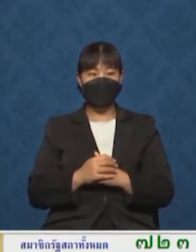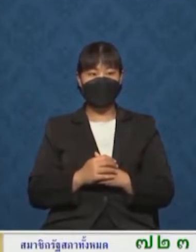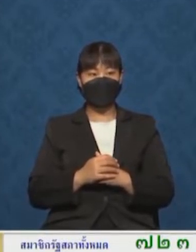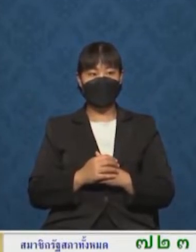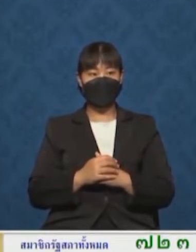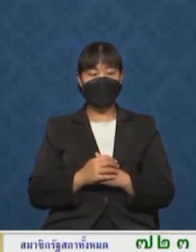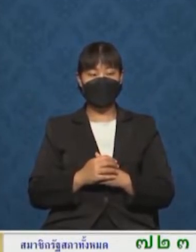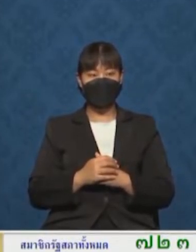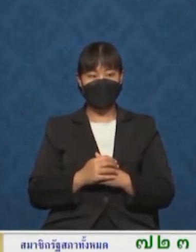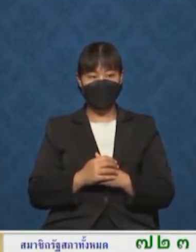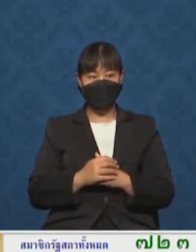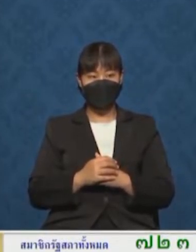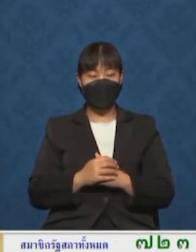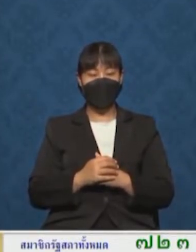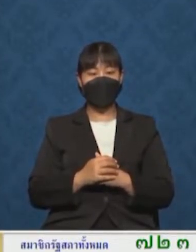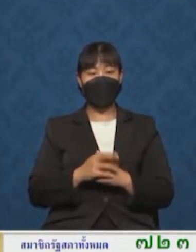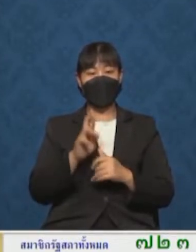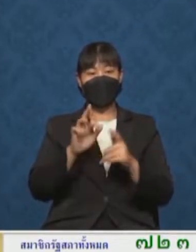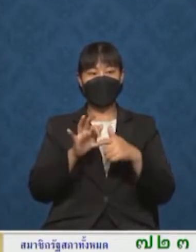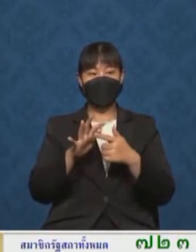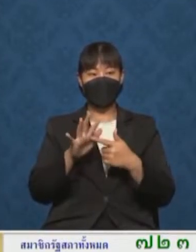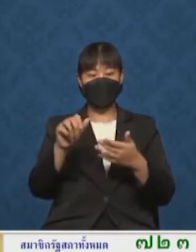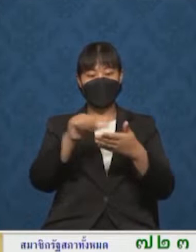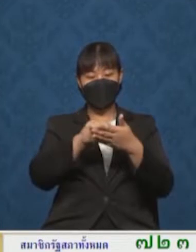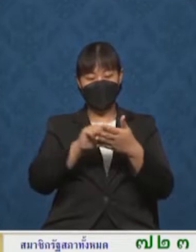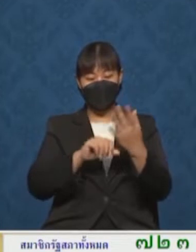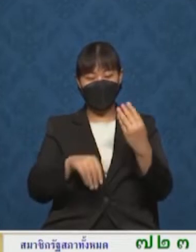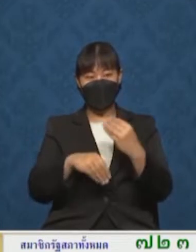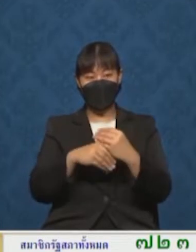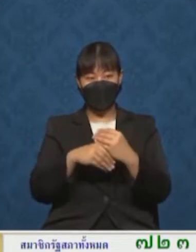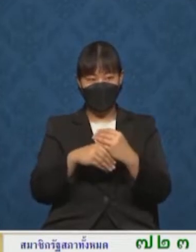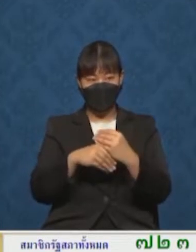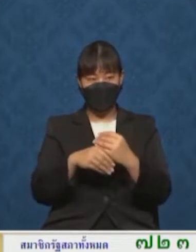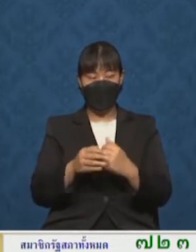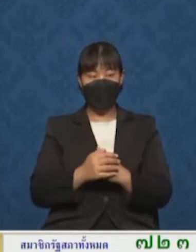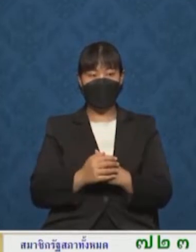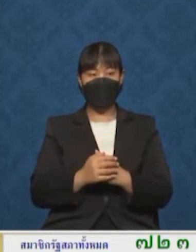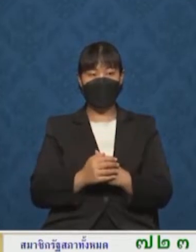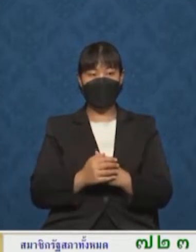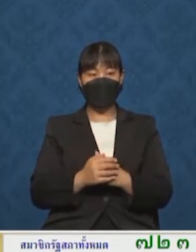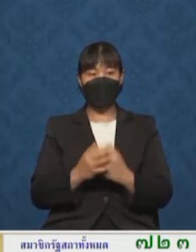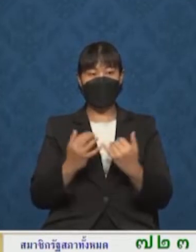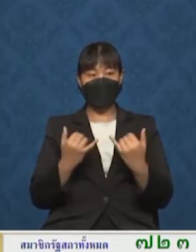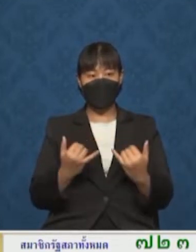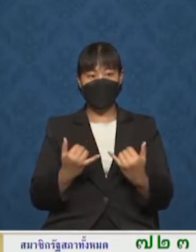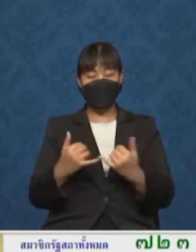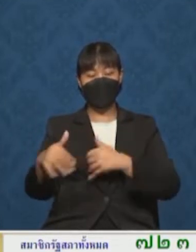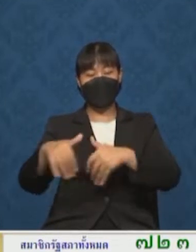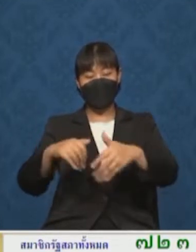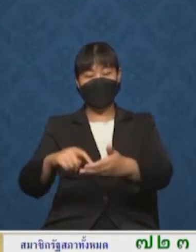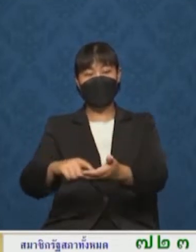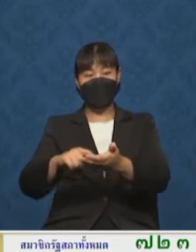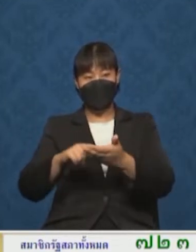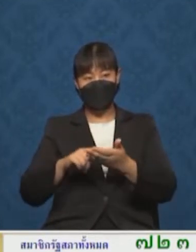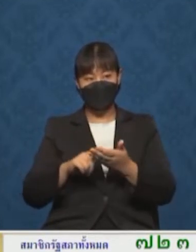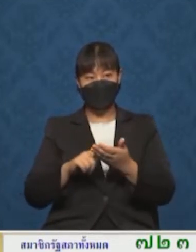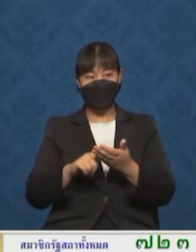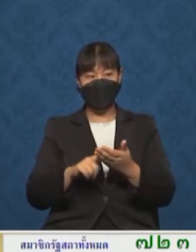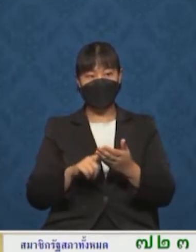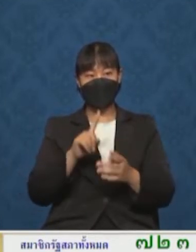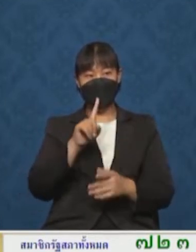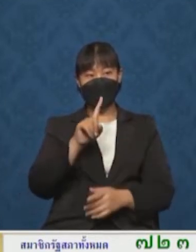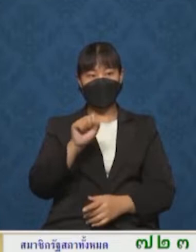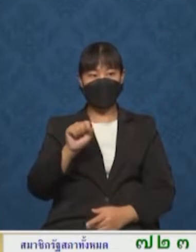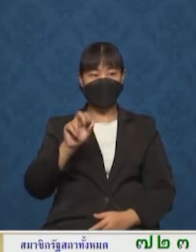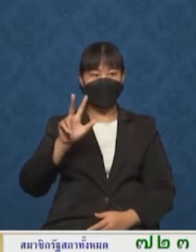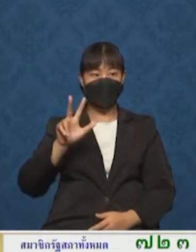บ เกี่ยวกับร่างแ้ไขเพ่มเตนลันูนจะบับแบบรายมาตราที่ภาคปชาชนได้เสนอเขามา135,0